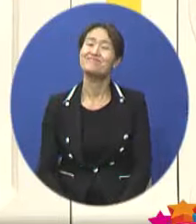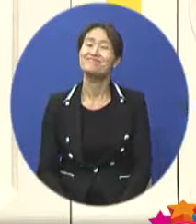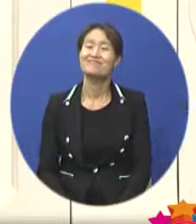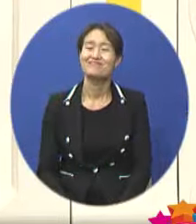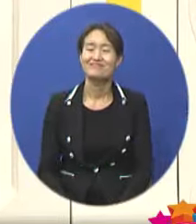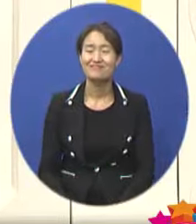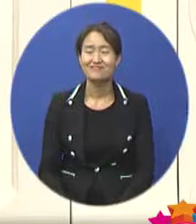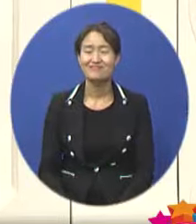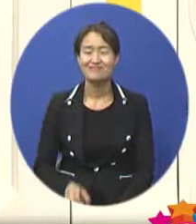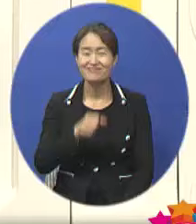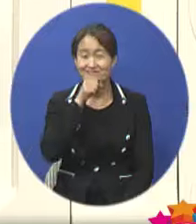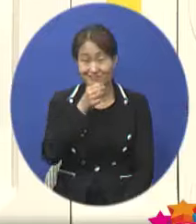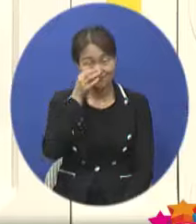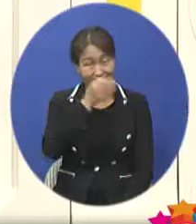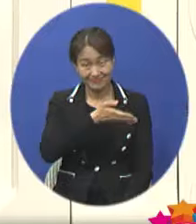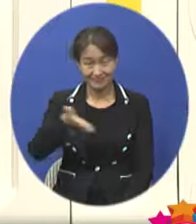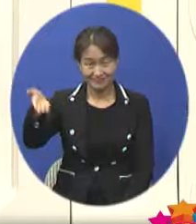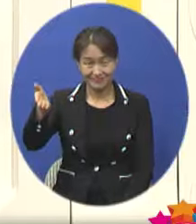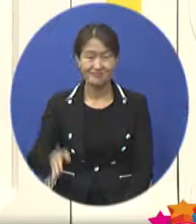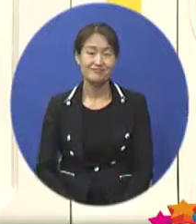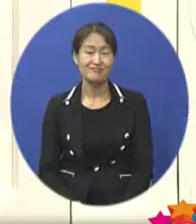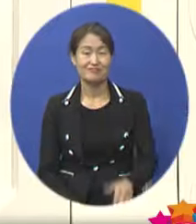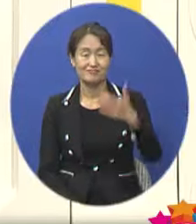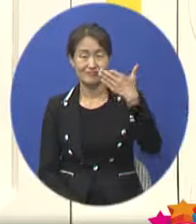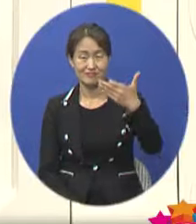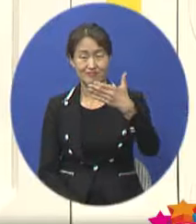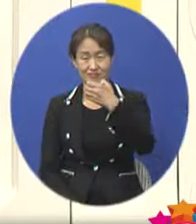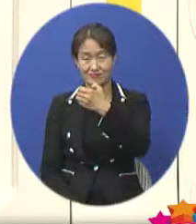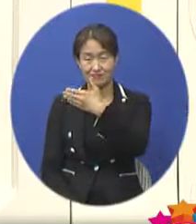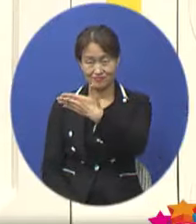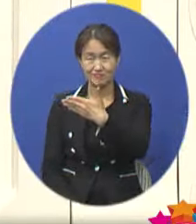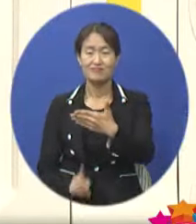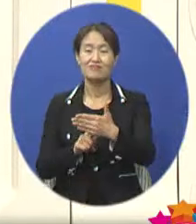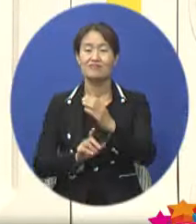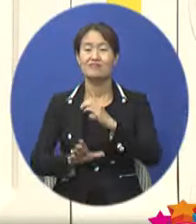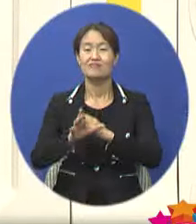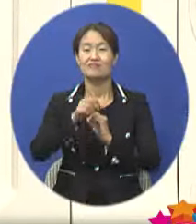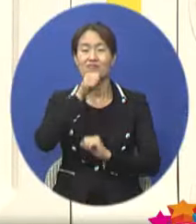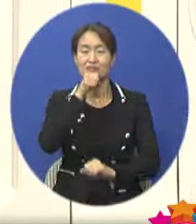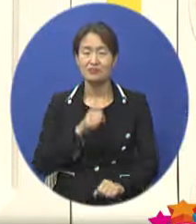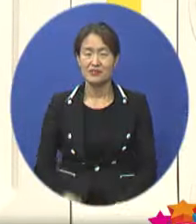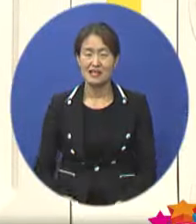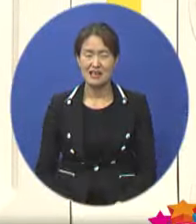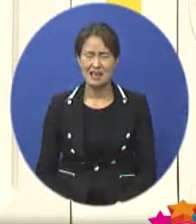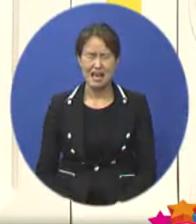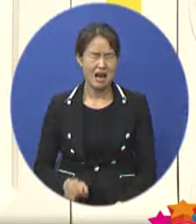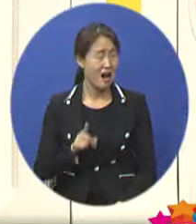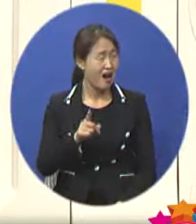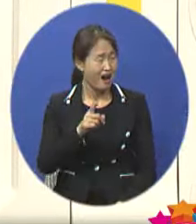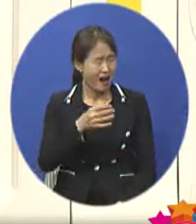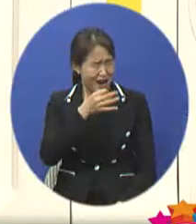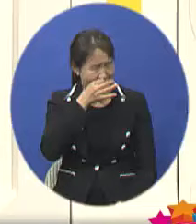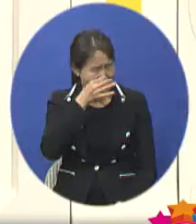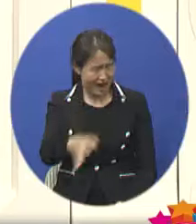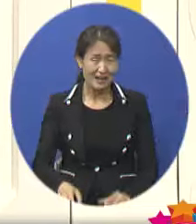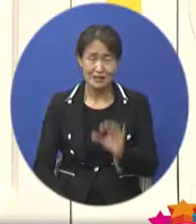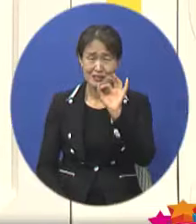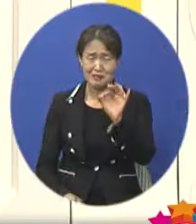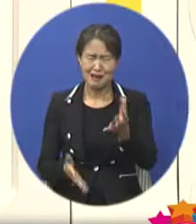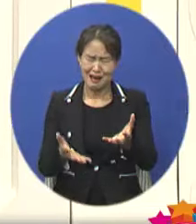네, 자 점수 보여 주세요. 10점, 9점, 9점, 플러스 9점. 죽어도 10점 두 개는 안 주네.